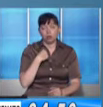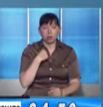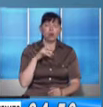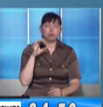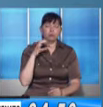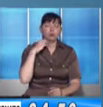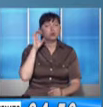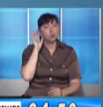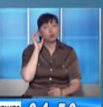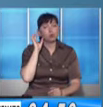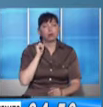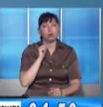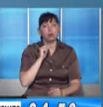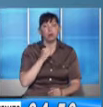ascultat